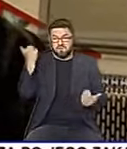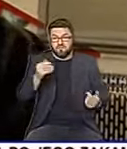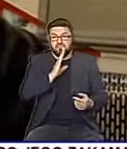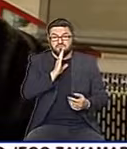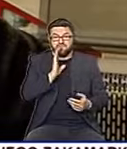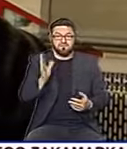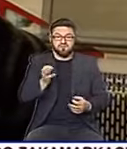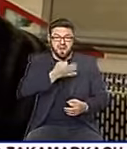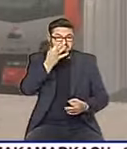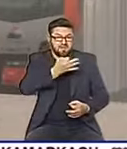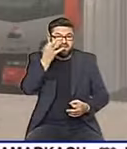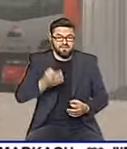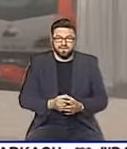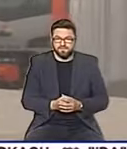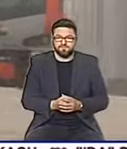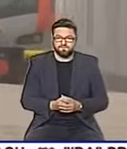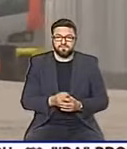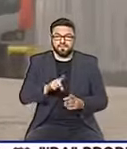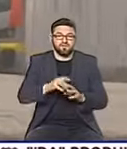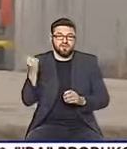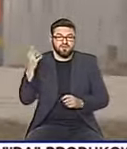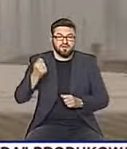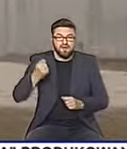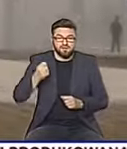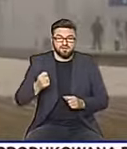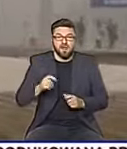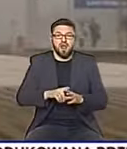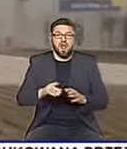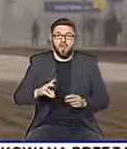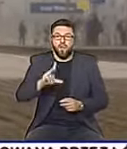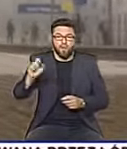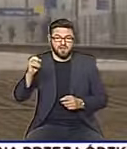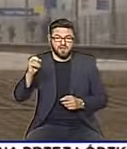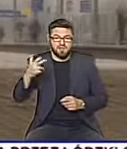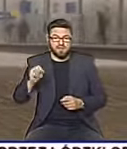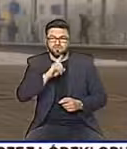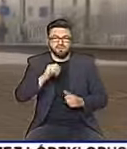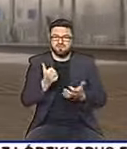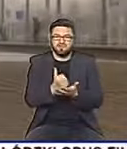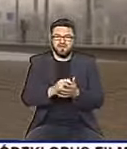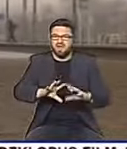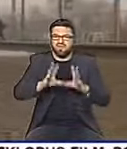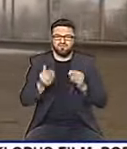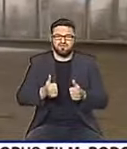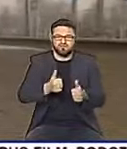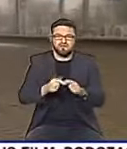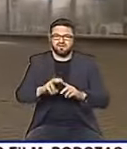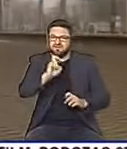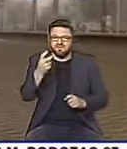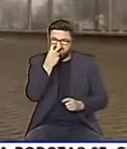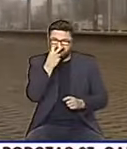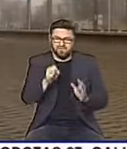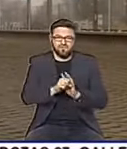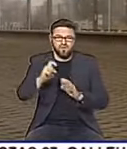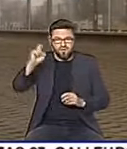chyba będzie coraz to lepiej. To z dworca Łódź-Kaliska, bo pociąg Łodzianin, który nie zatrzymuje się na wszystkich stacjach, z Widzewa na dworzec